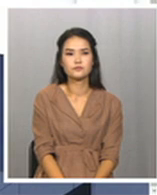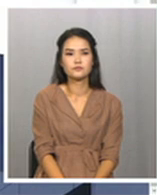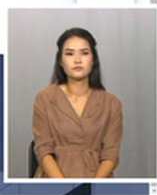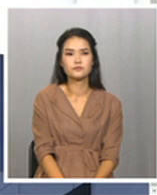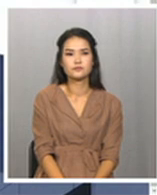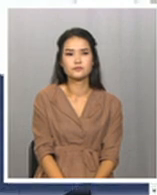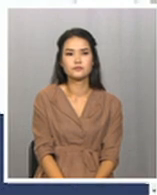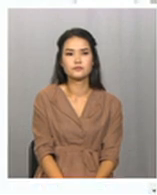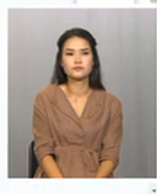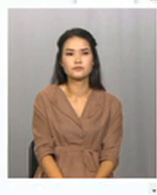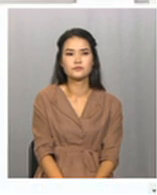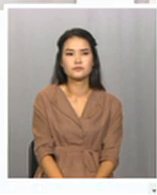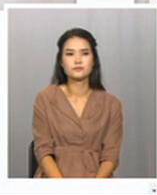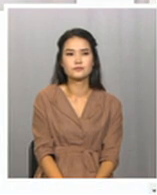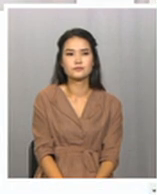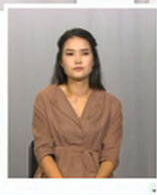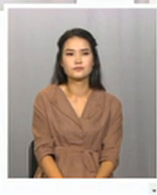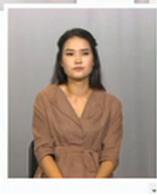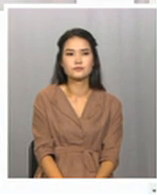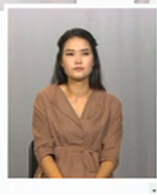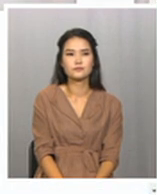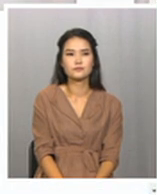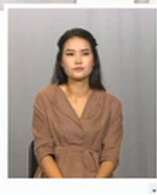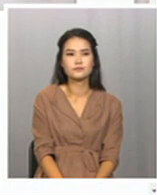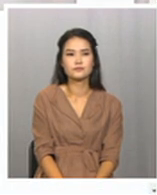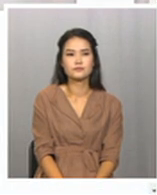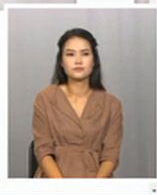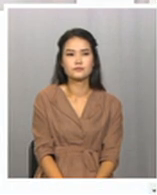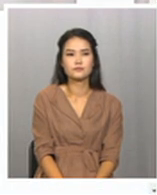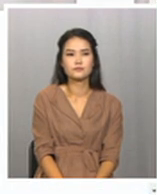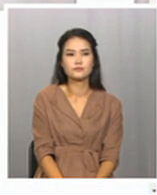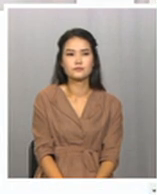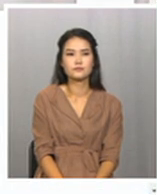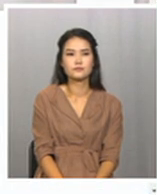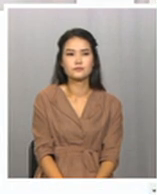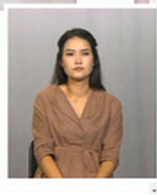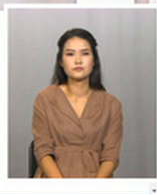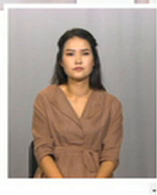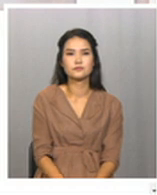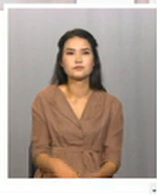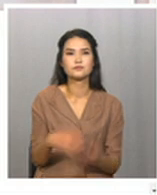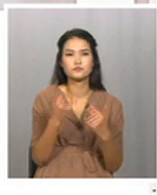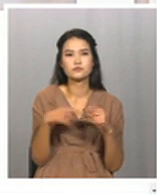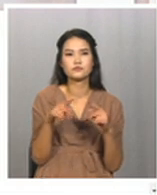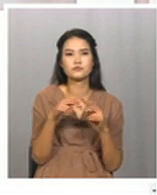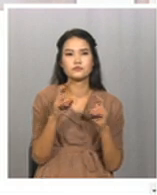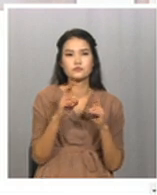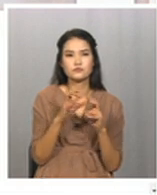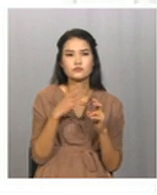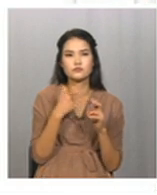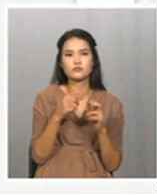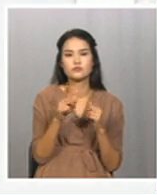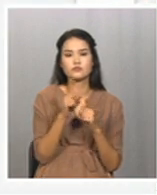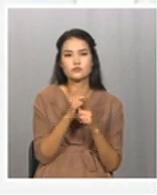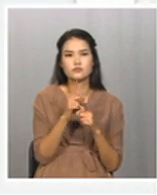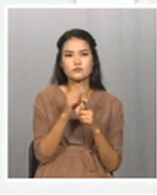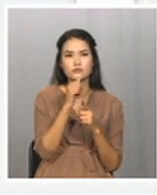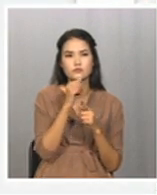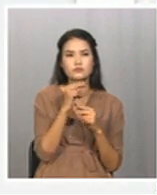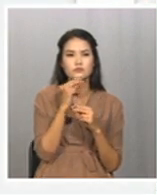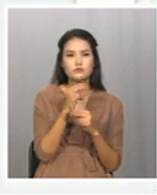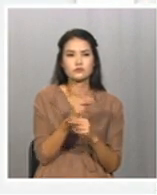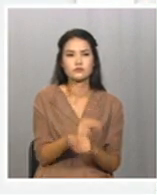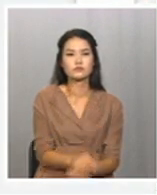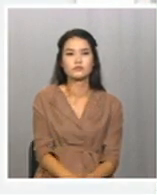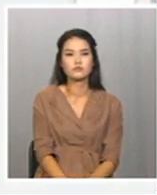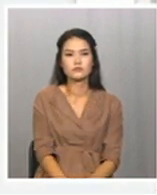жоқ. Бізге дәл ол фондық суреттің қажеті жоқ болғандықтан мен өзгерісті енгізбеймін.